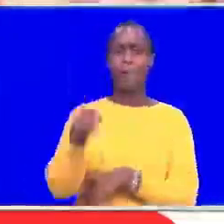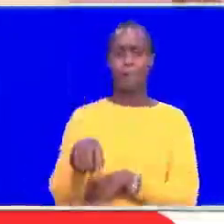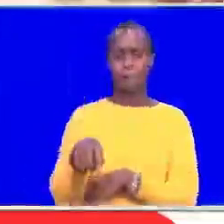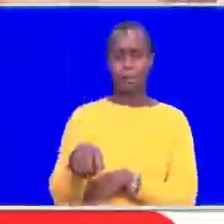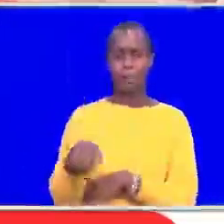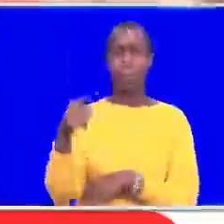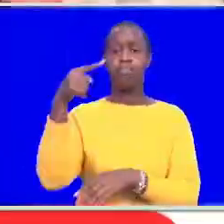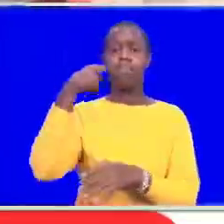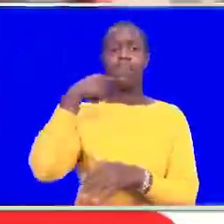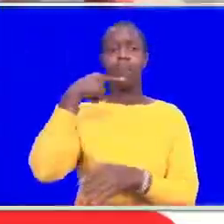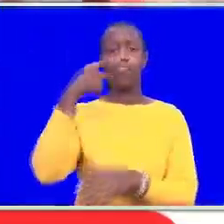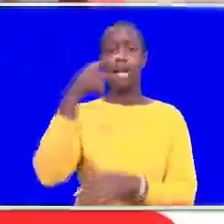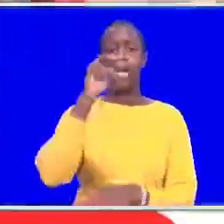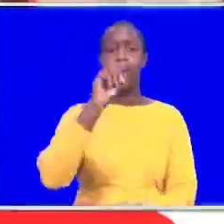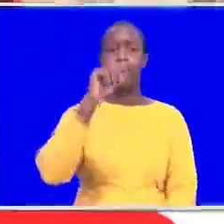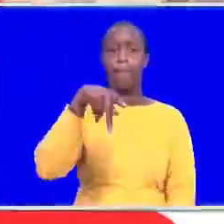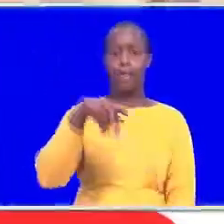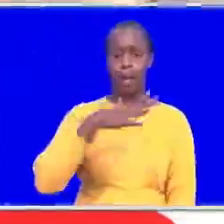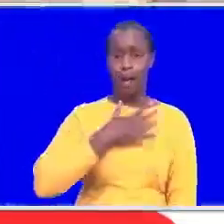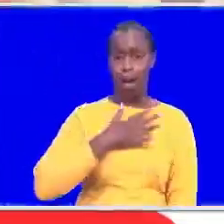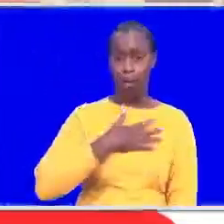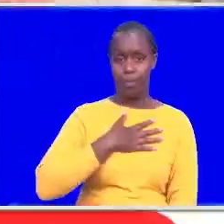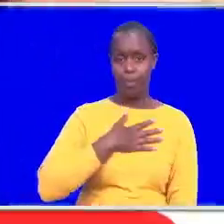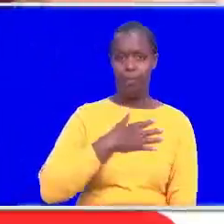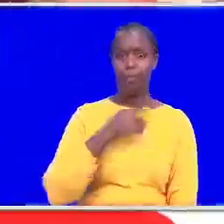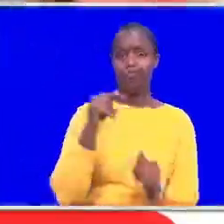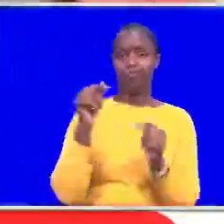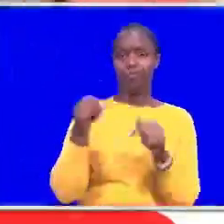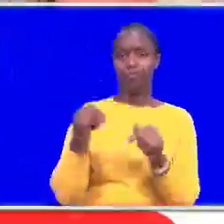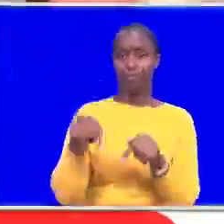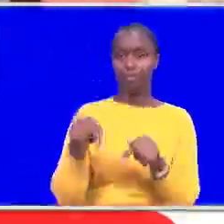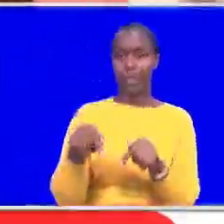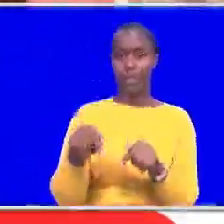Naambia MP wetu wa Kandui.